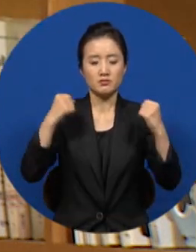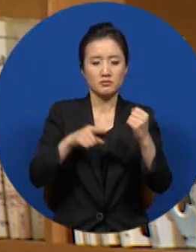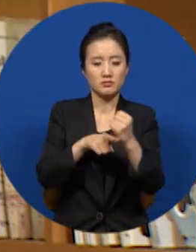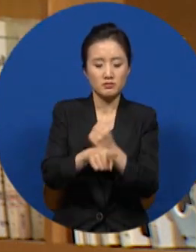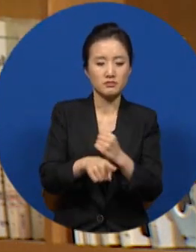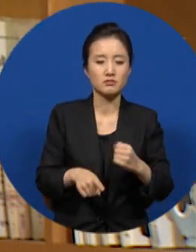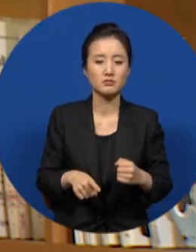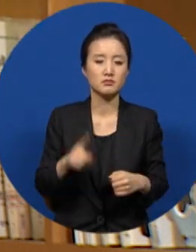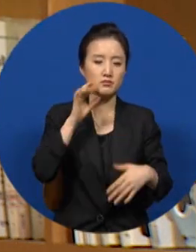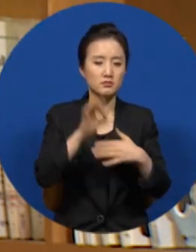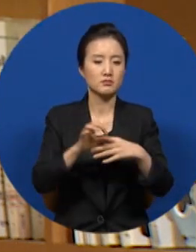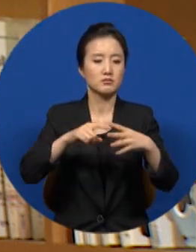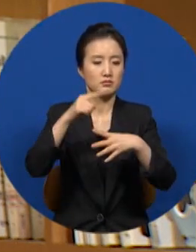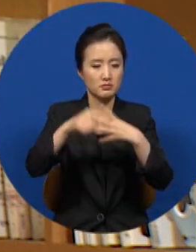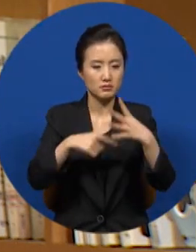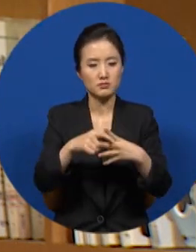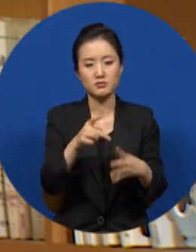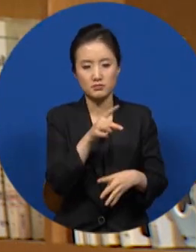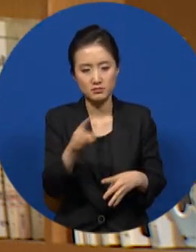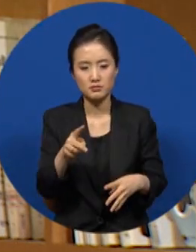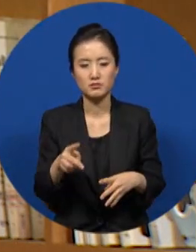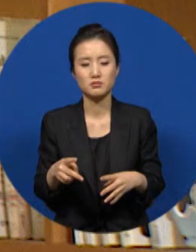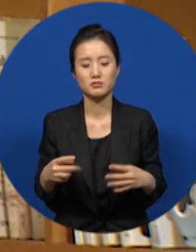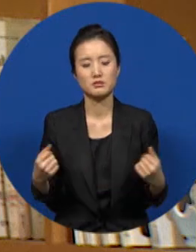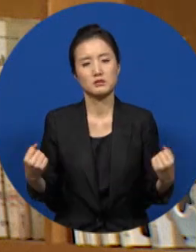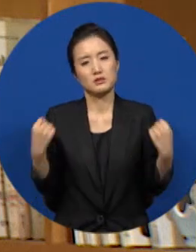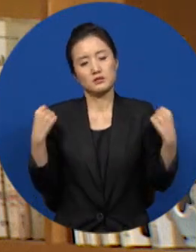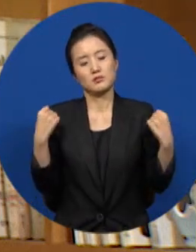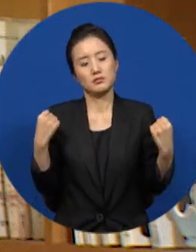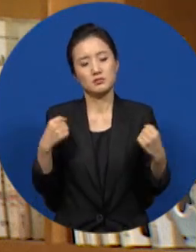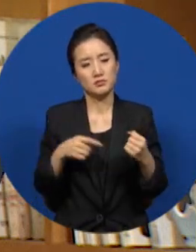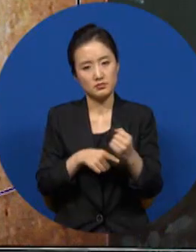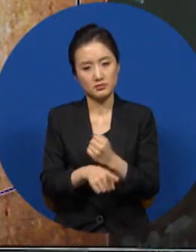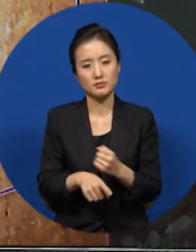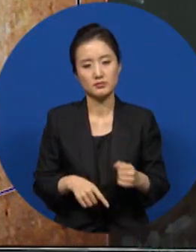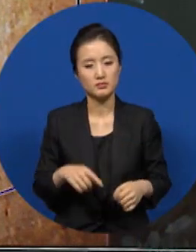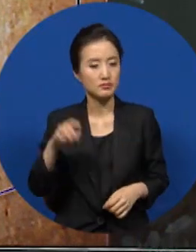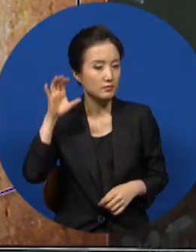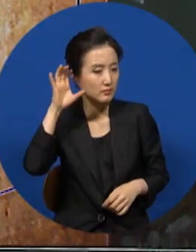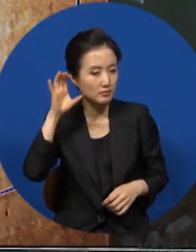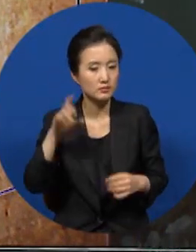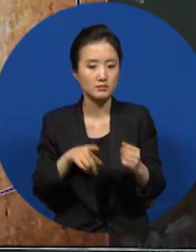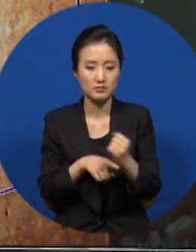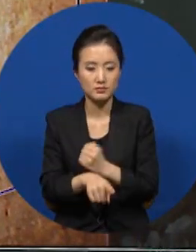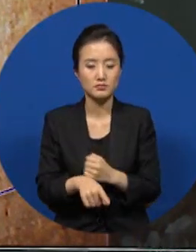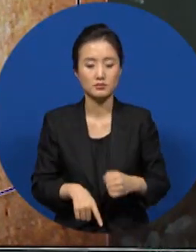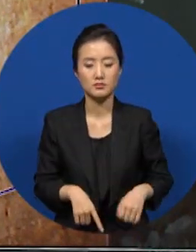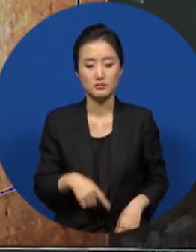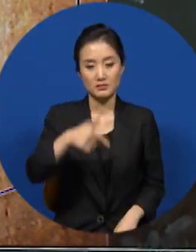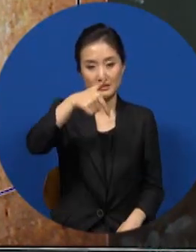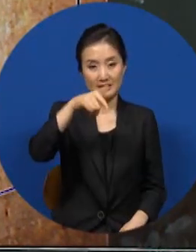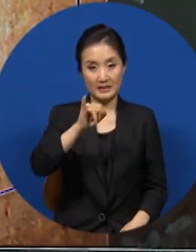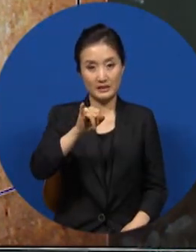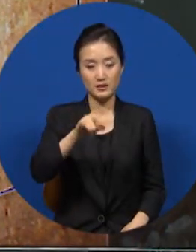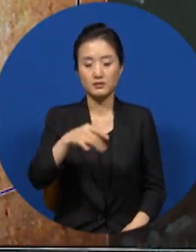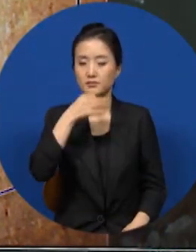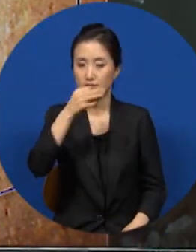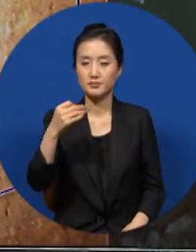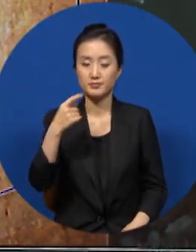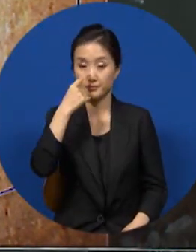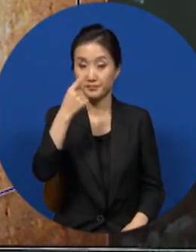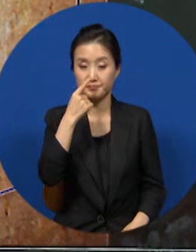그래서 계절은 곧 기를, 기운을 얘기하는 기다. 기를 서양에서는 에너지라고 합니다. 그죠?